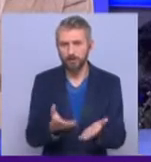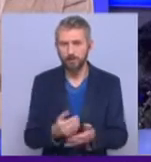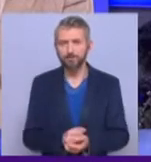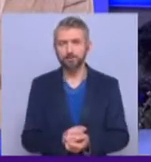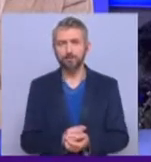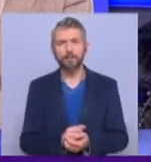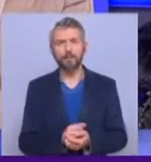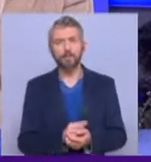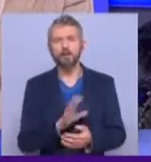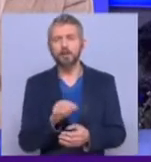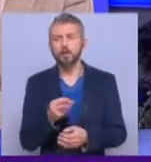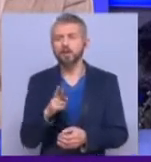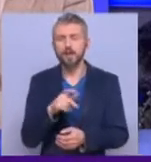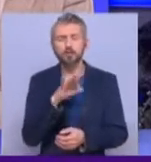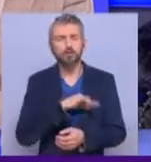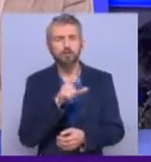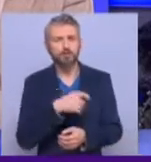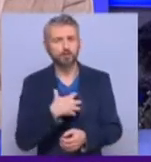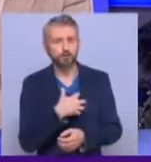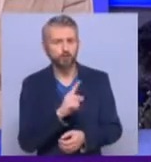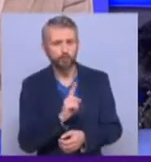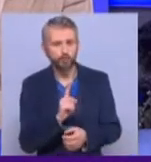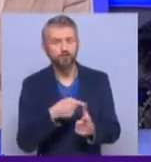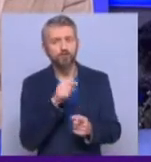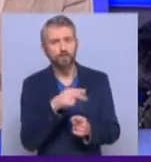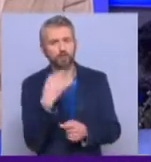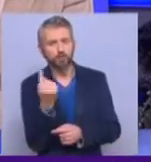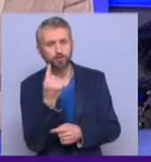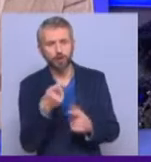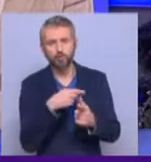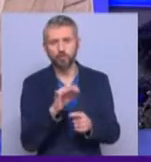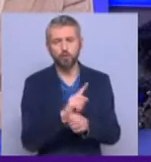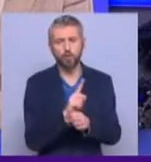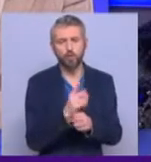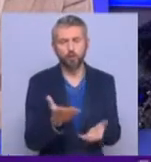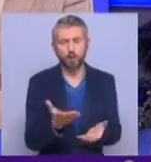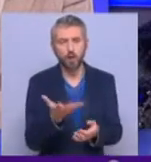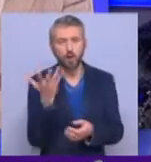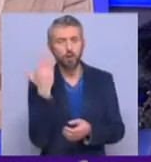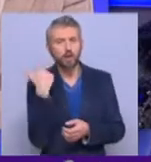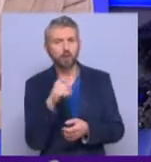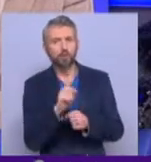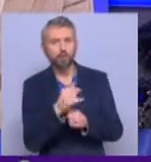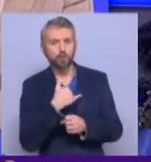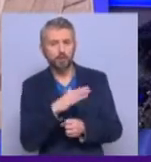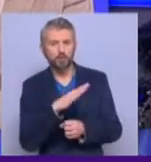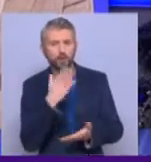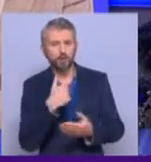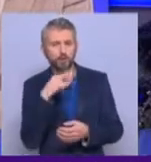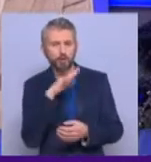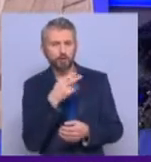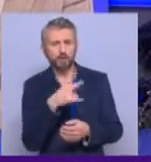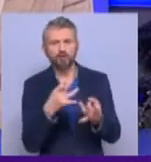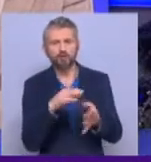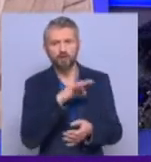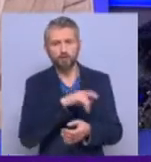Що має значення для споживача? Для споживача має значення, чи він по лічильнику, чи він по нормах. Колись норми в нас були, якщо не помиляюся, для звичайних